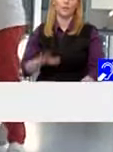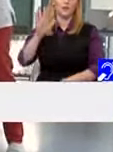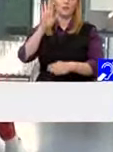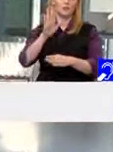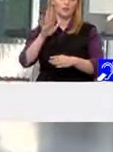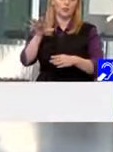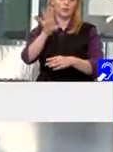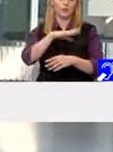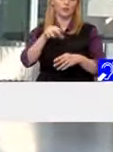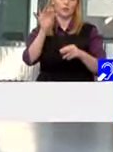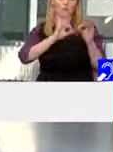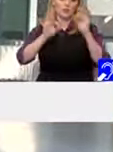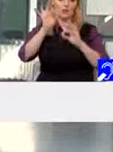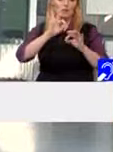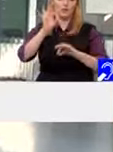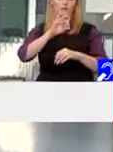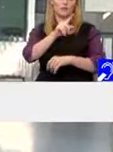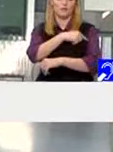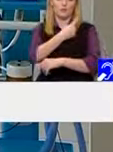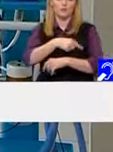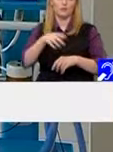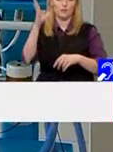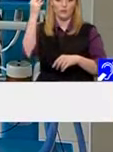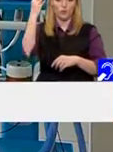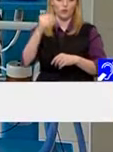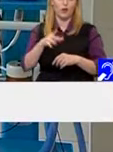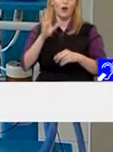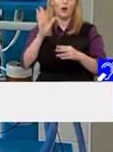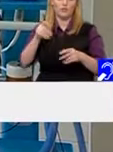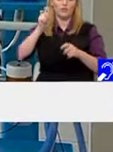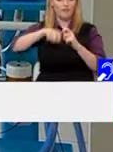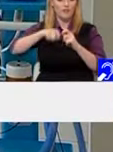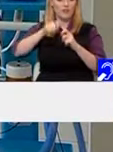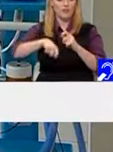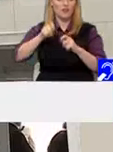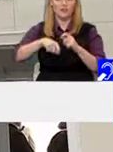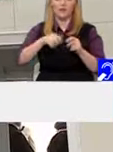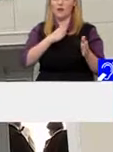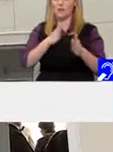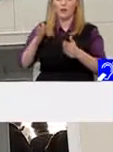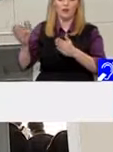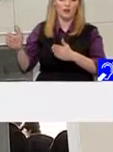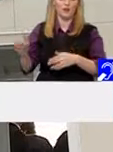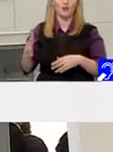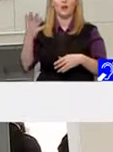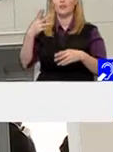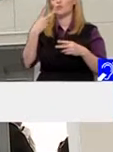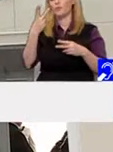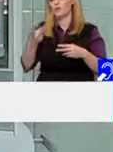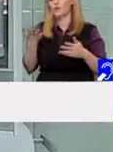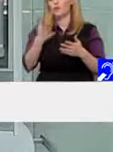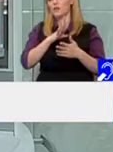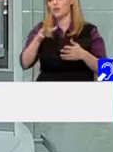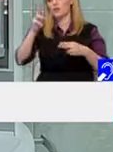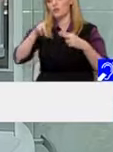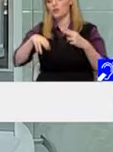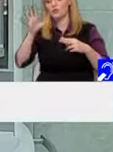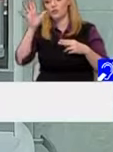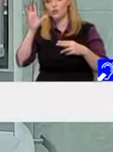Dispozitivele medicale din instituțiile medico-sanitare din Republica Moldova vor fi verificate sistematic, fie la expirarea termenului de garanție, fie